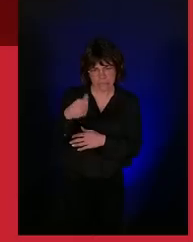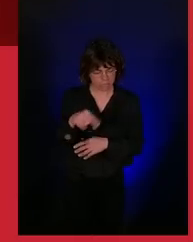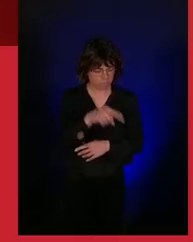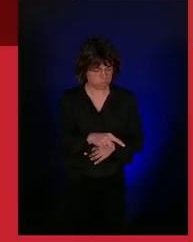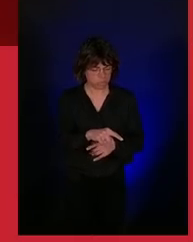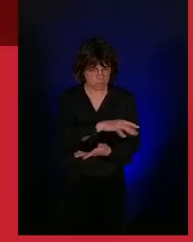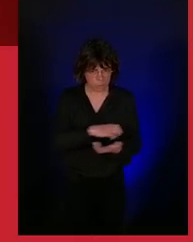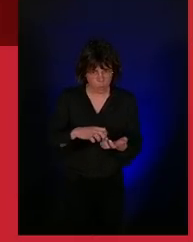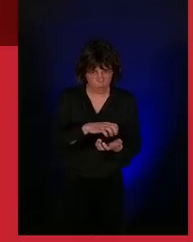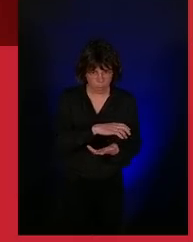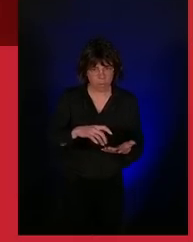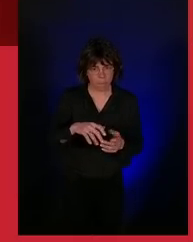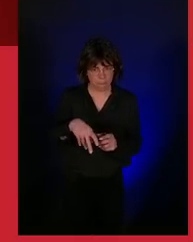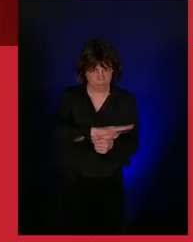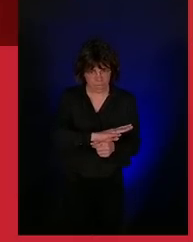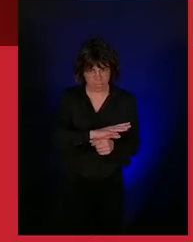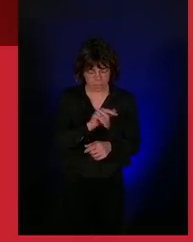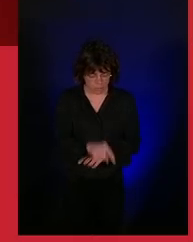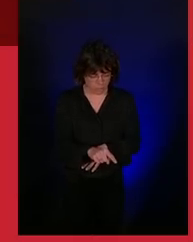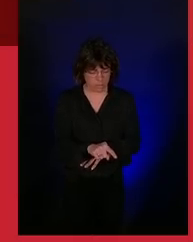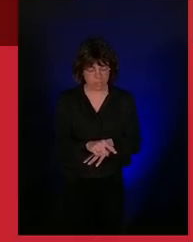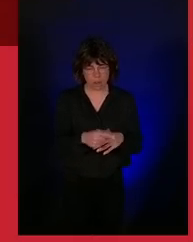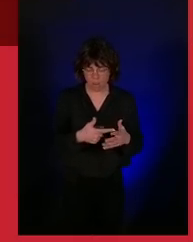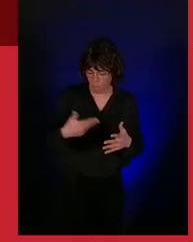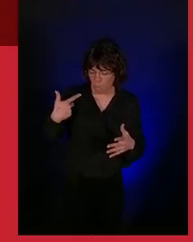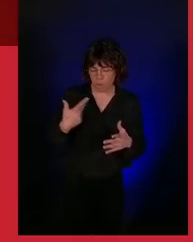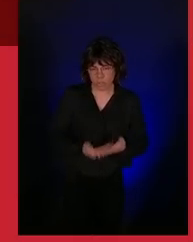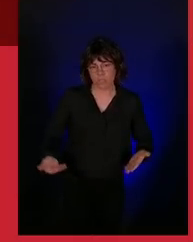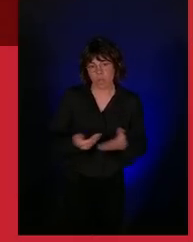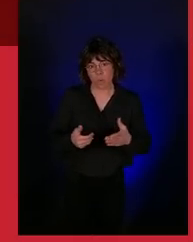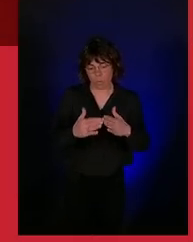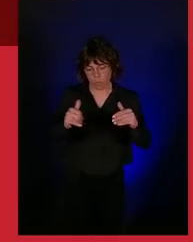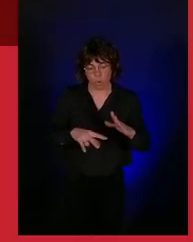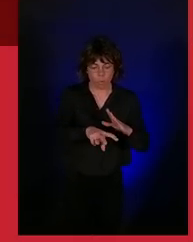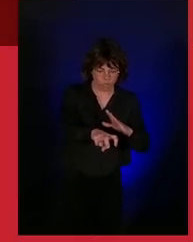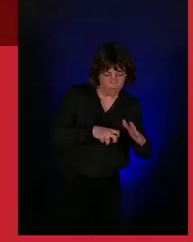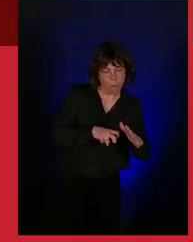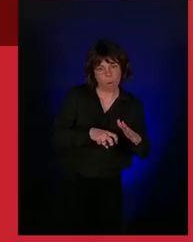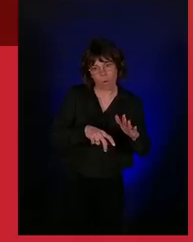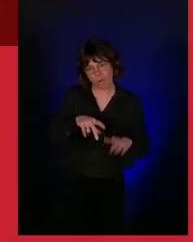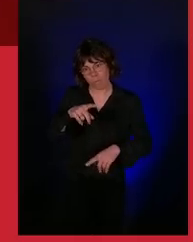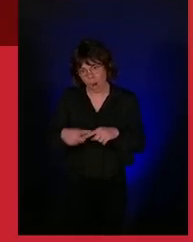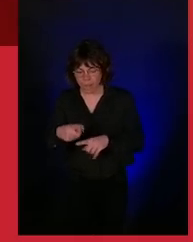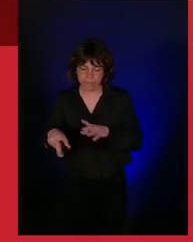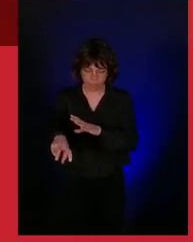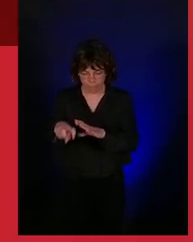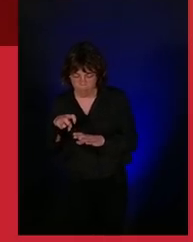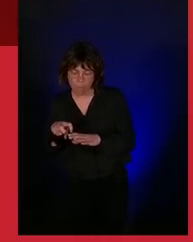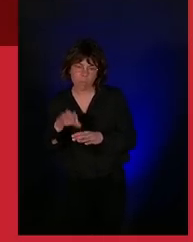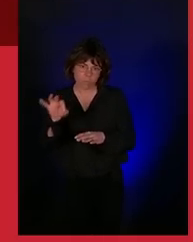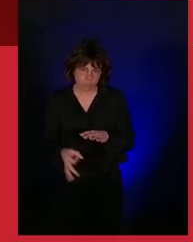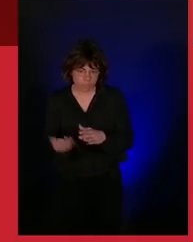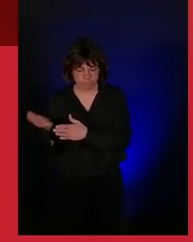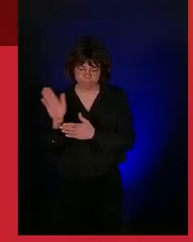pandémie de la Covid-19, avec ses vagues successives de confinement et de pseudo-confinement. Elle a mis en évidence à la